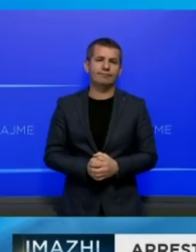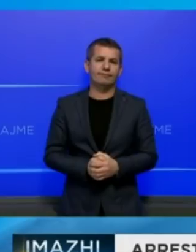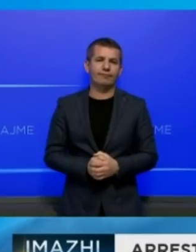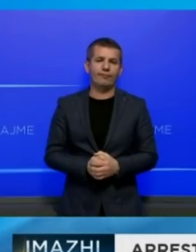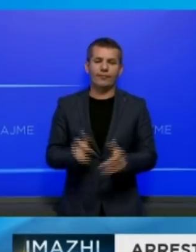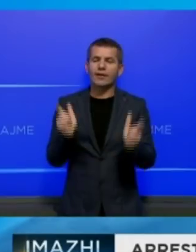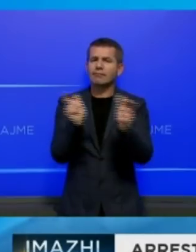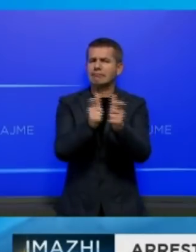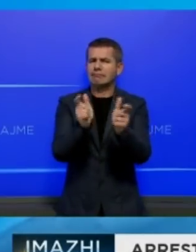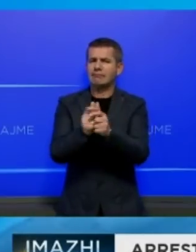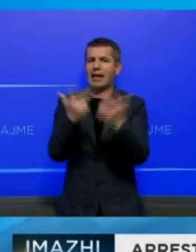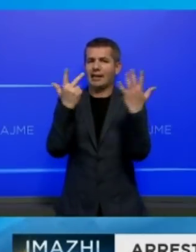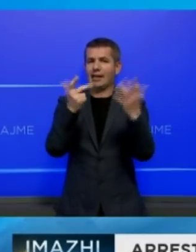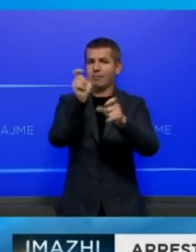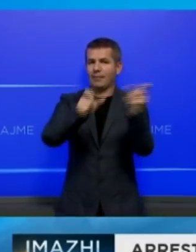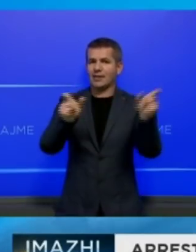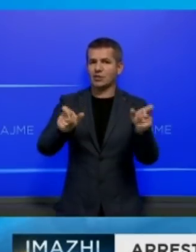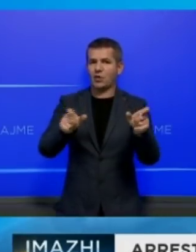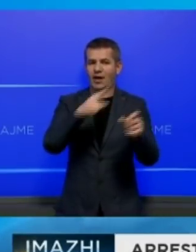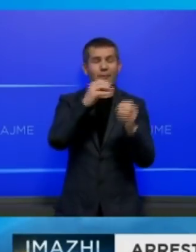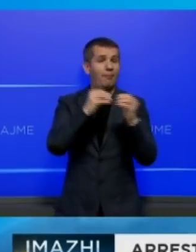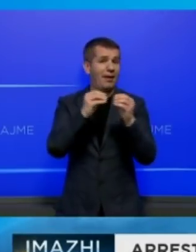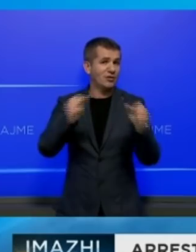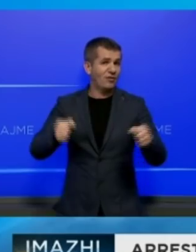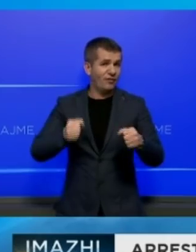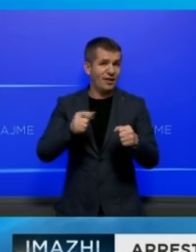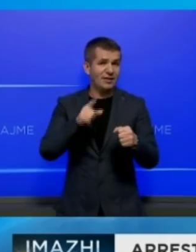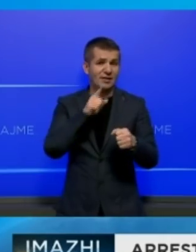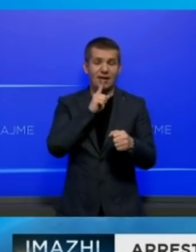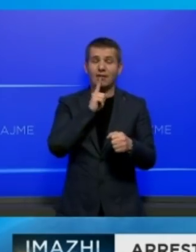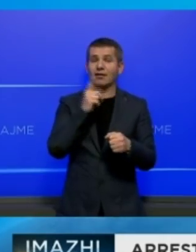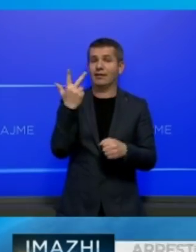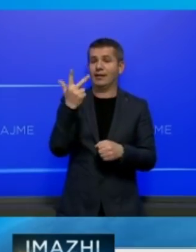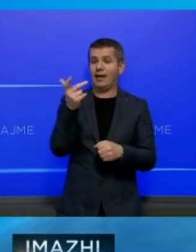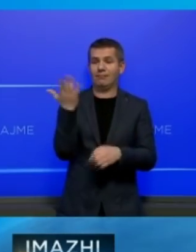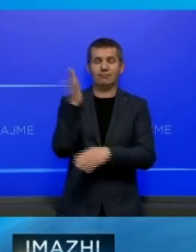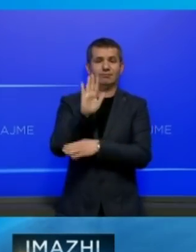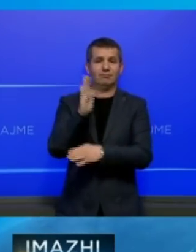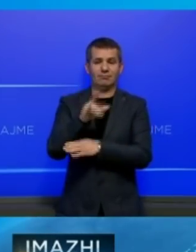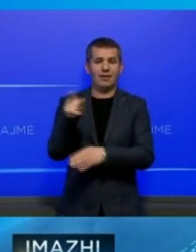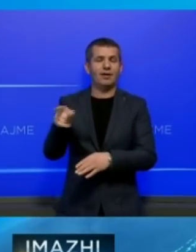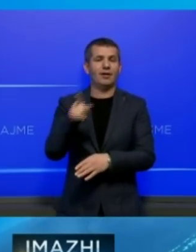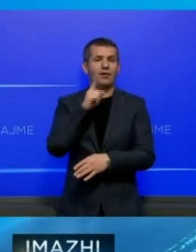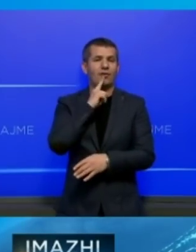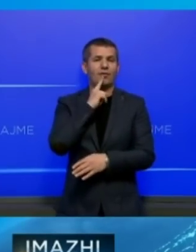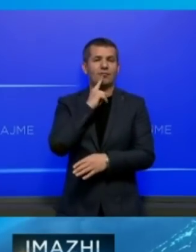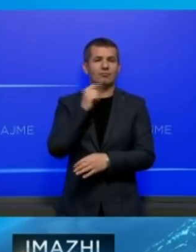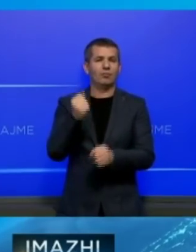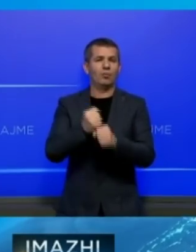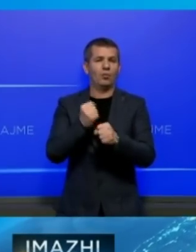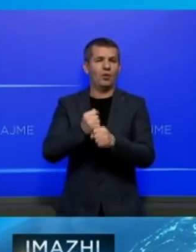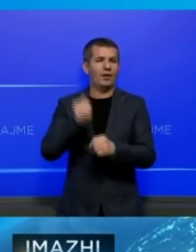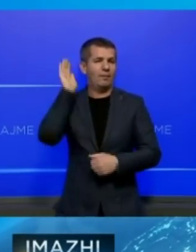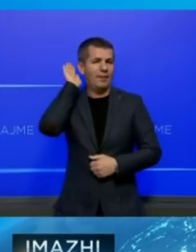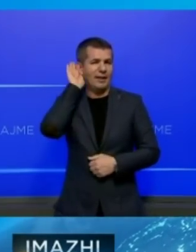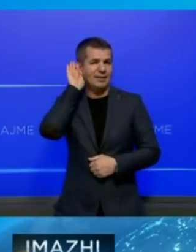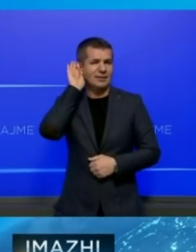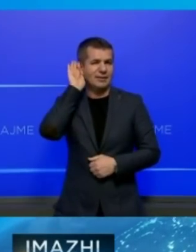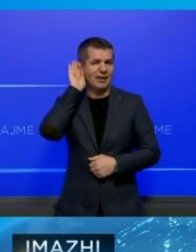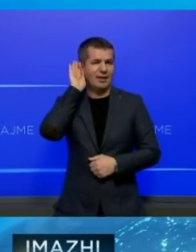Arrestohen 8 persona në rastin Brezovica, 3 prej tyre janë ish zyrtar të Ministrisë së Mjedisit.